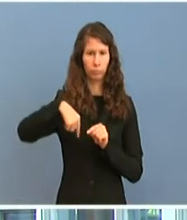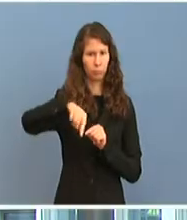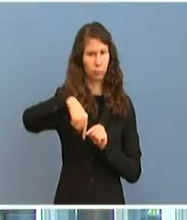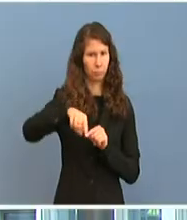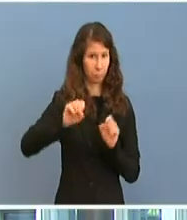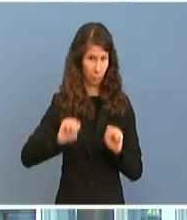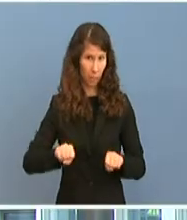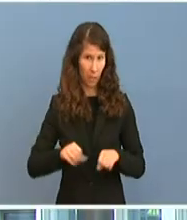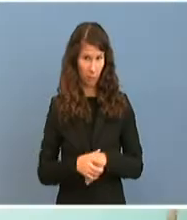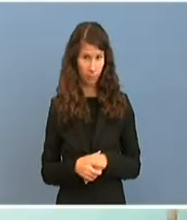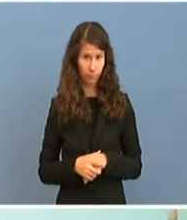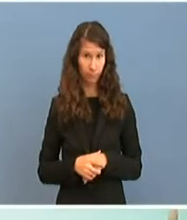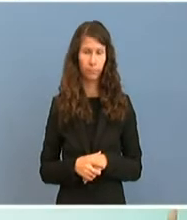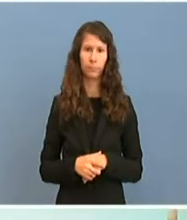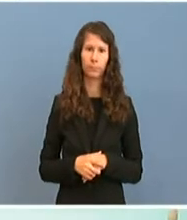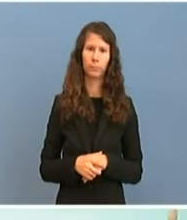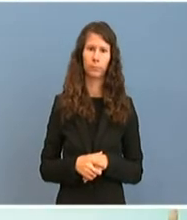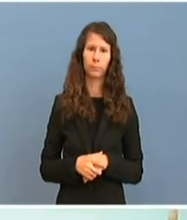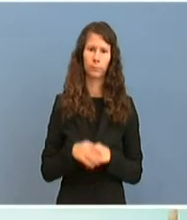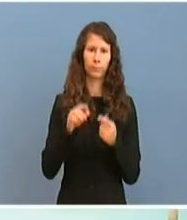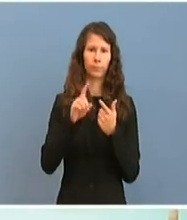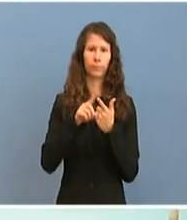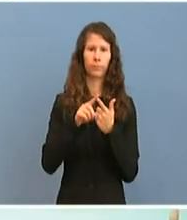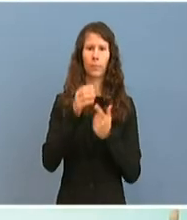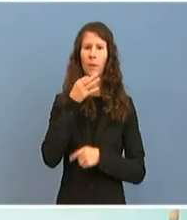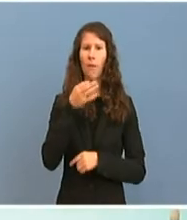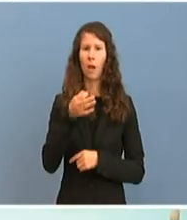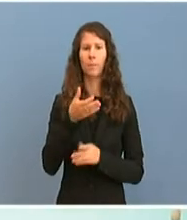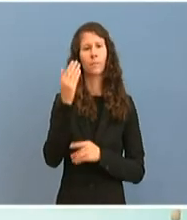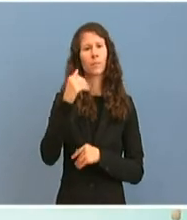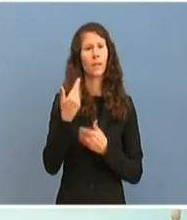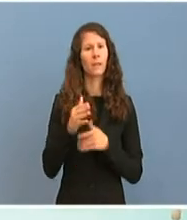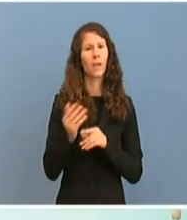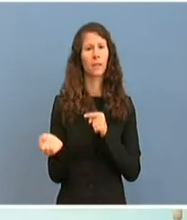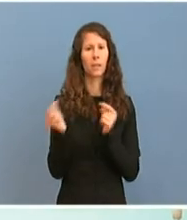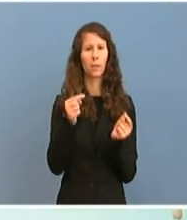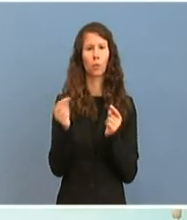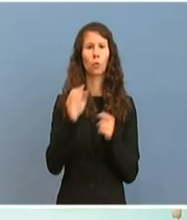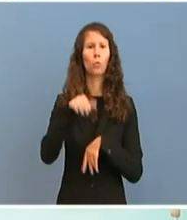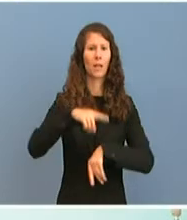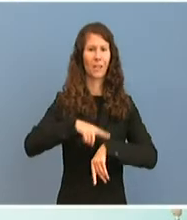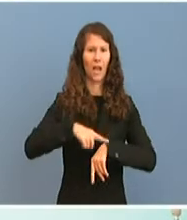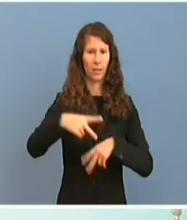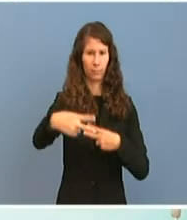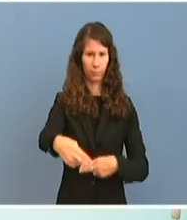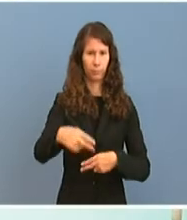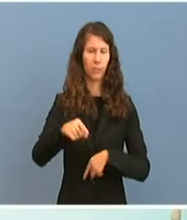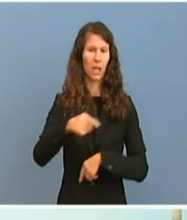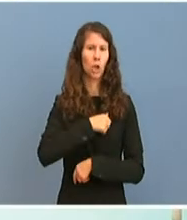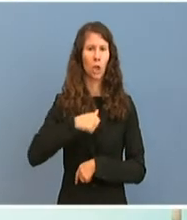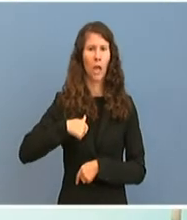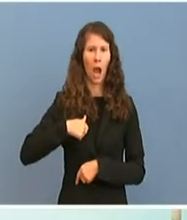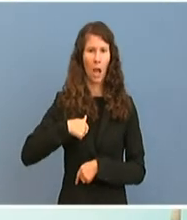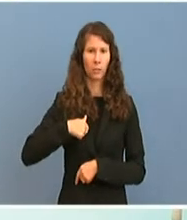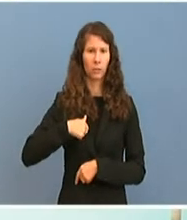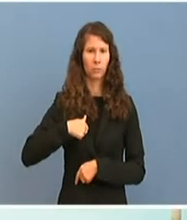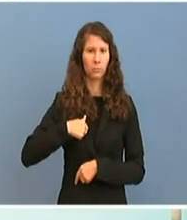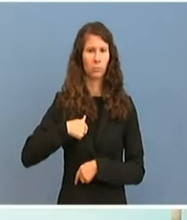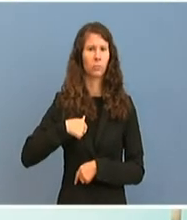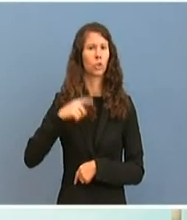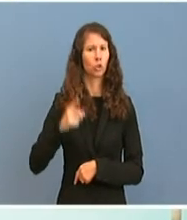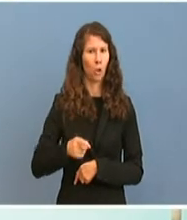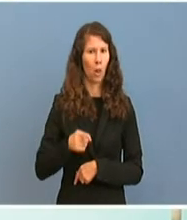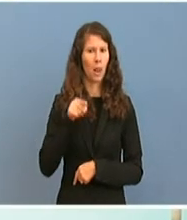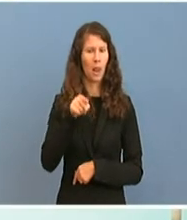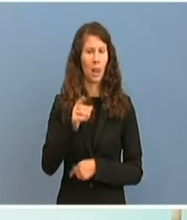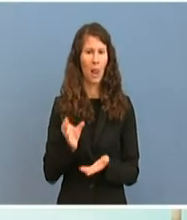Verfügung stehen könnten? Und eine zweite Frage, es gab ja Diskussionen auch über den Zeitraum, wie lange diese Soldaten jeweils vor Ort sind.